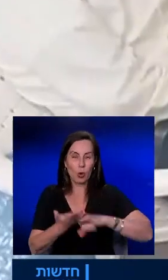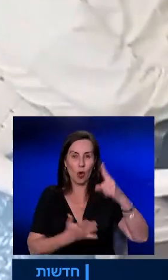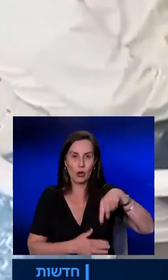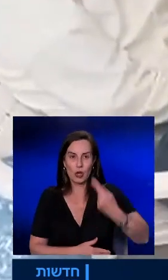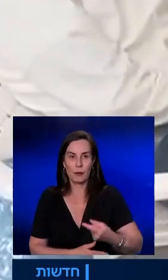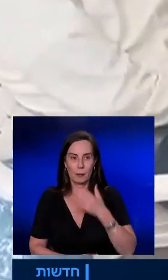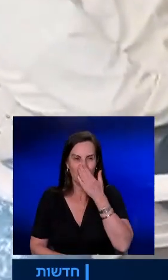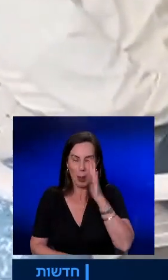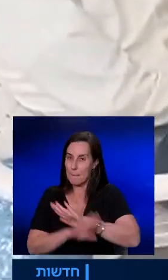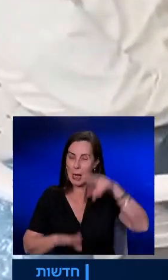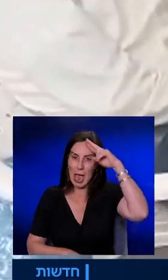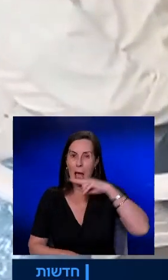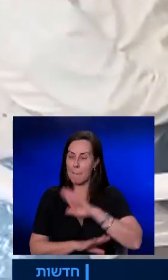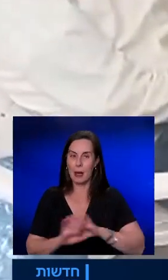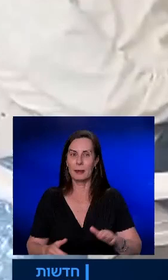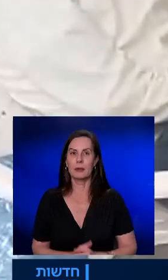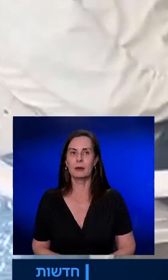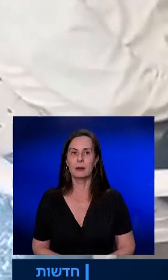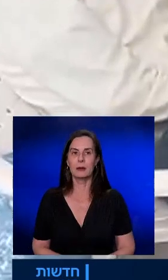ילד שעוד